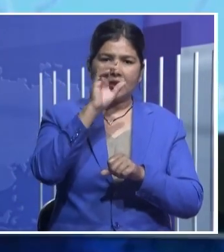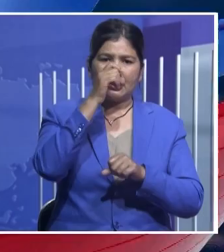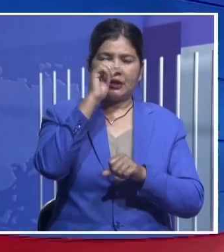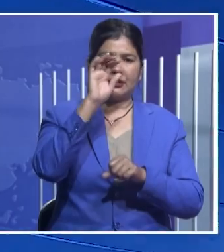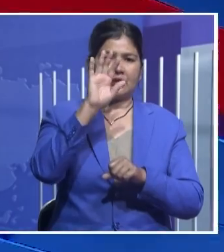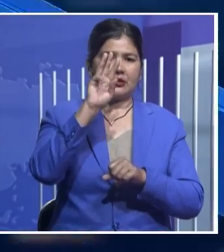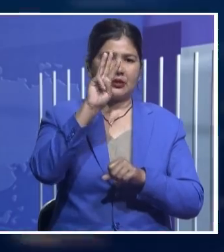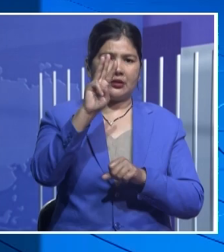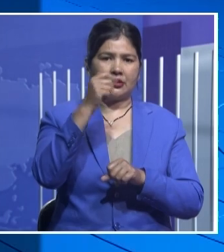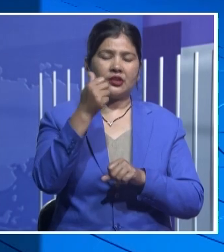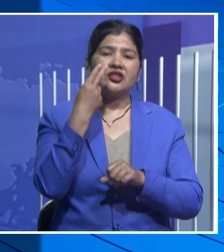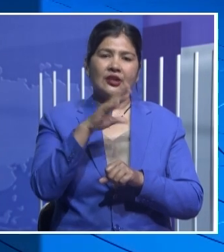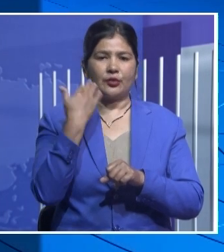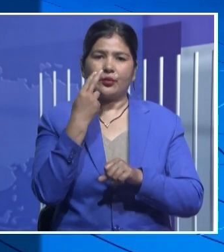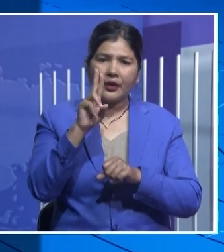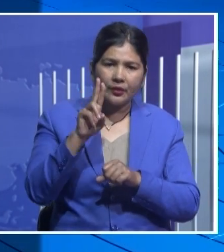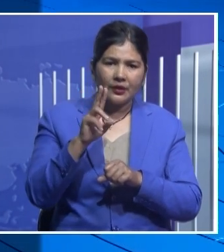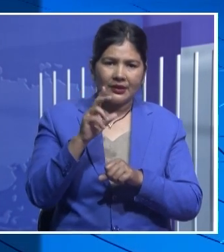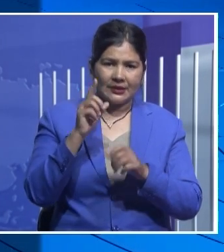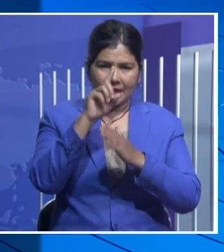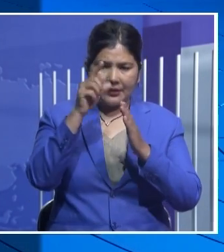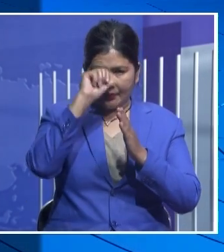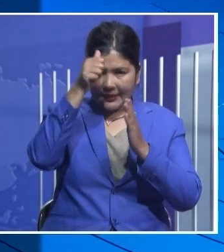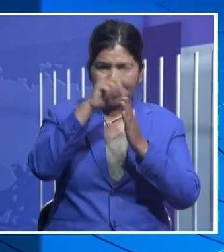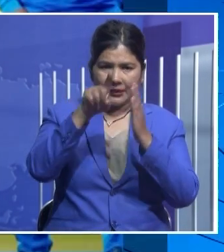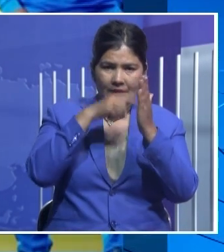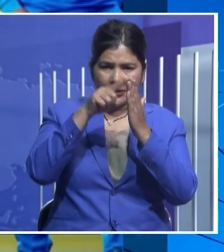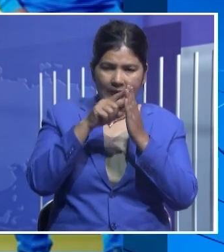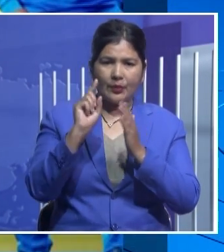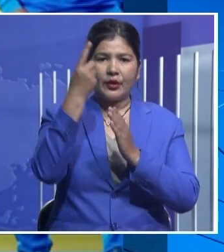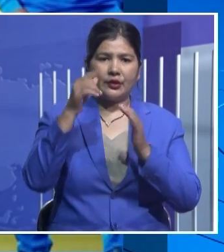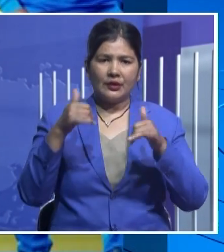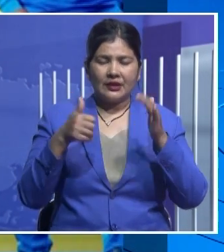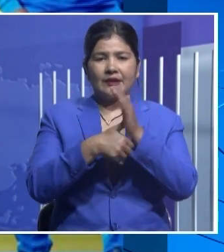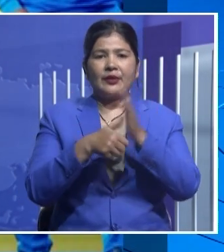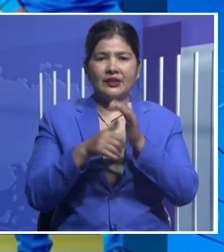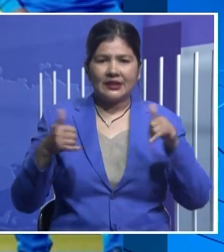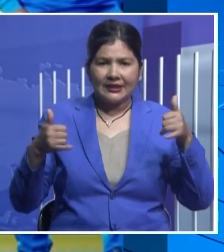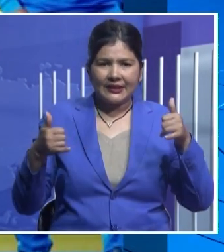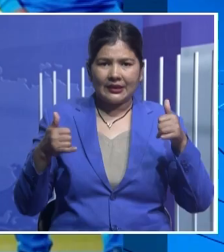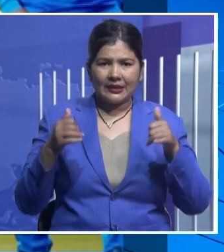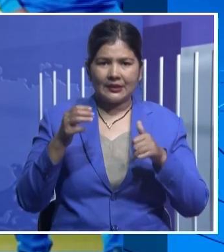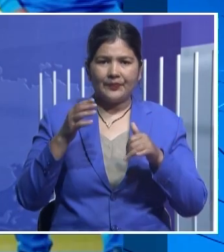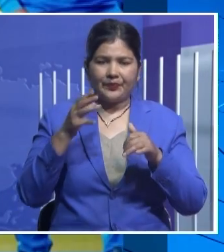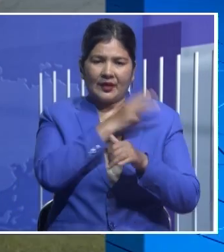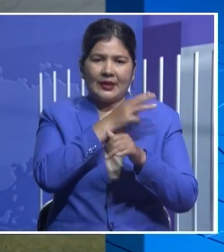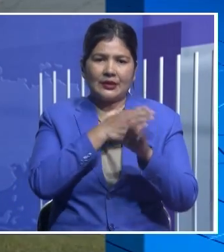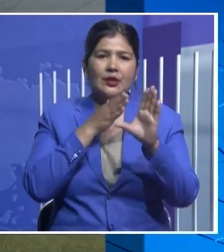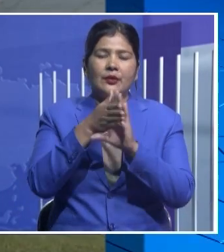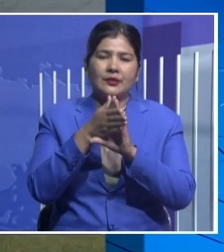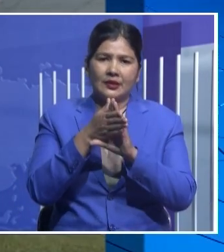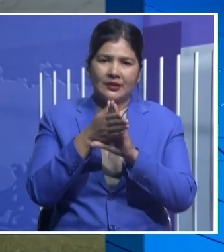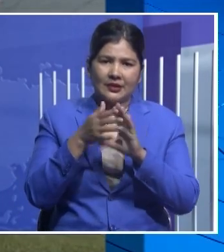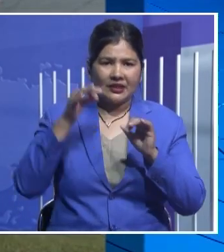भनाई। र भारत र श्रीलङ्का बीच हुने पहिलो टेस्ट क्रिकेटमा दर्शकलाई प्रवेश दिने निर्णय, 50%